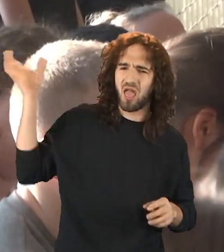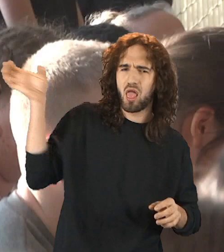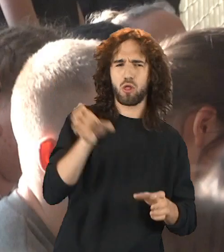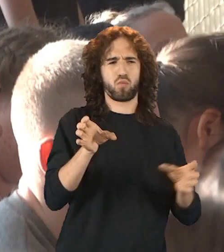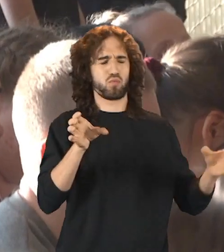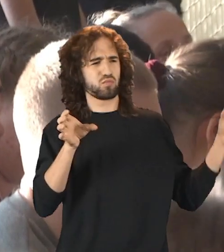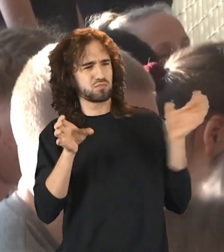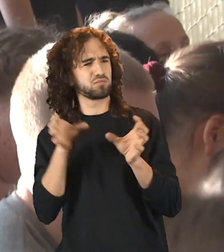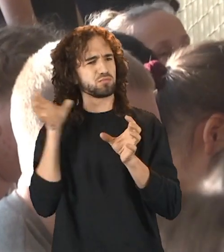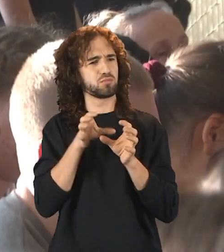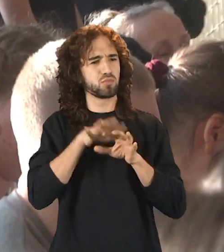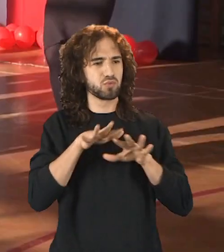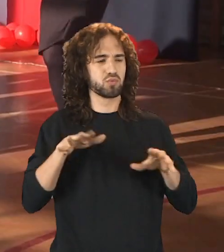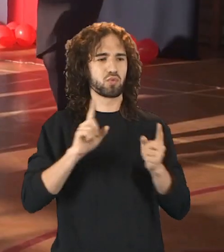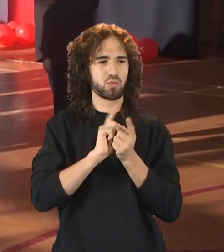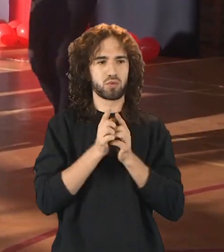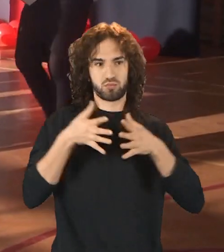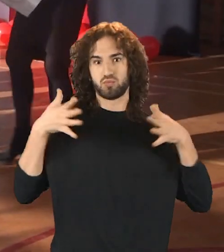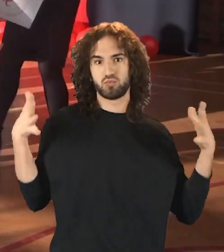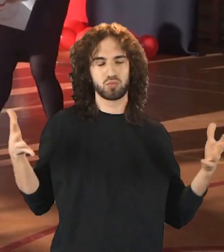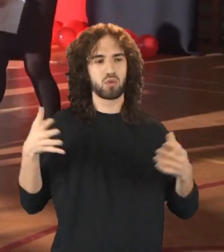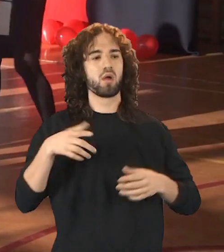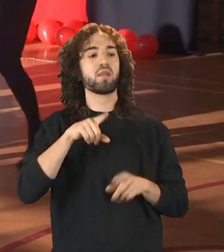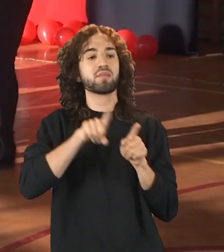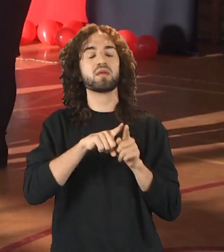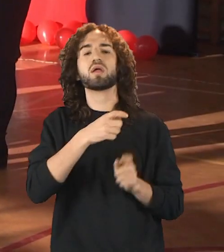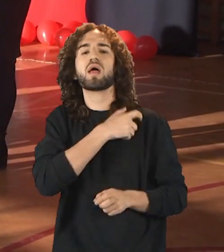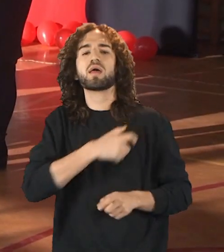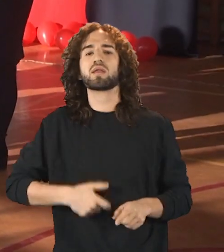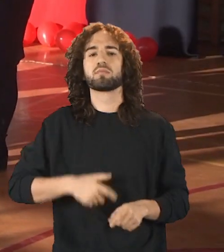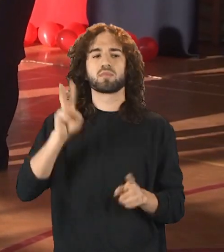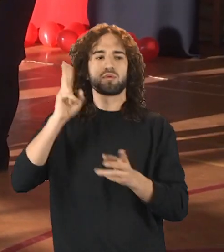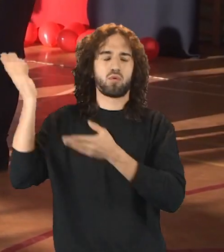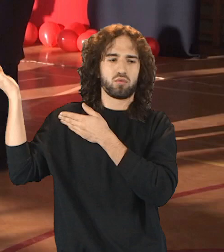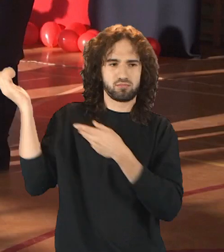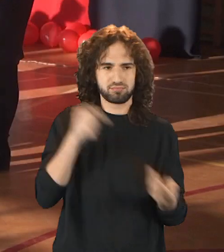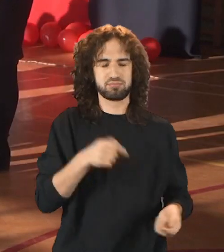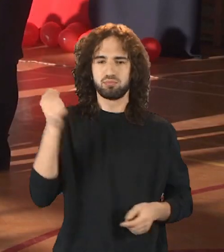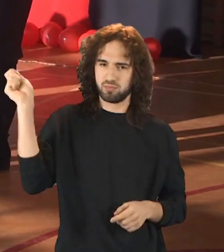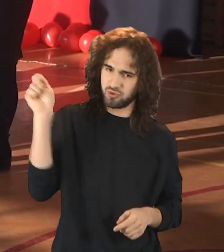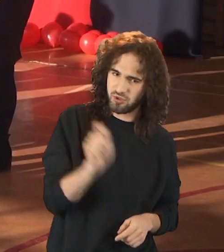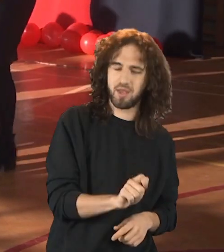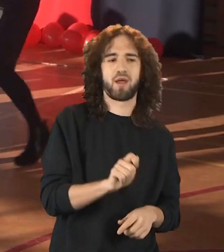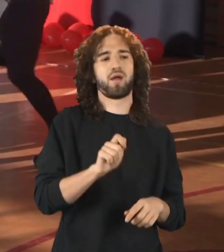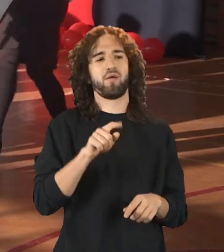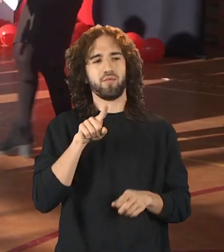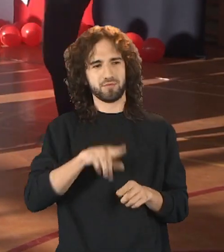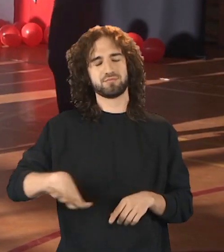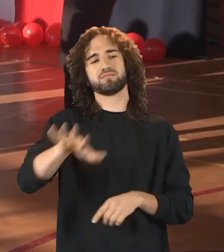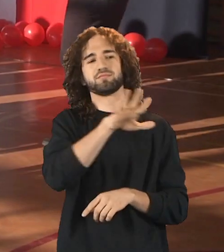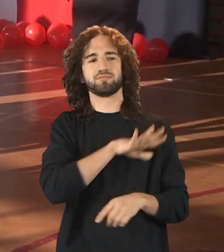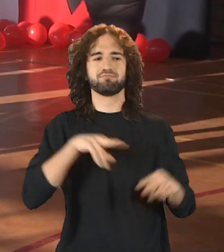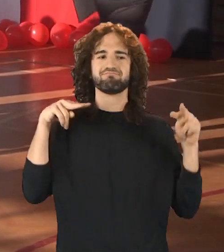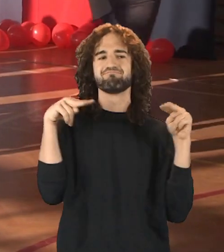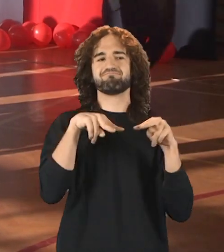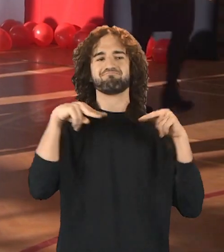liceum ogólnokształcącego, ale przyjechali również zaprzyjaźnieni ze szkoły specjalnej z Rybnika, tudzież